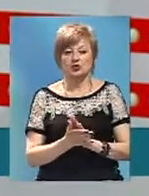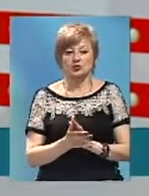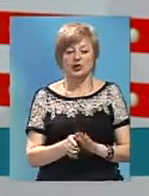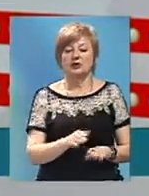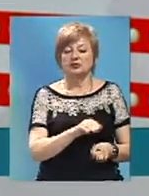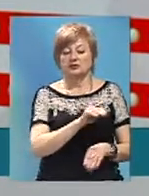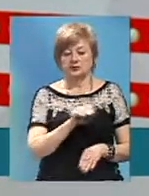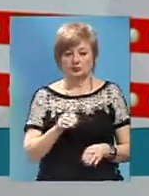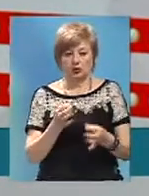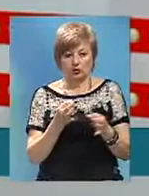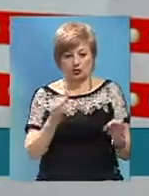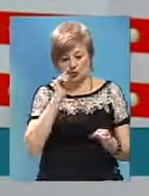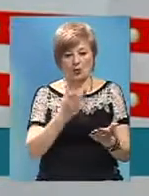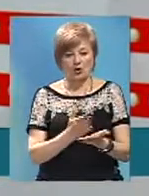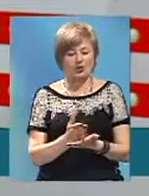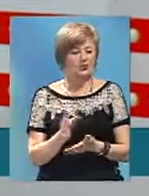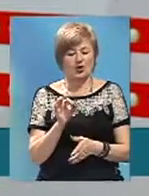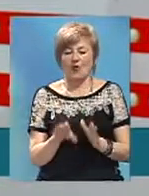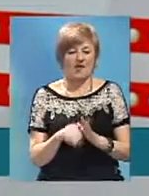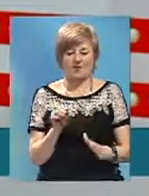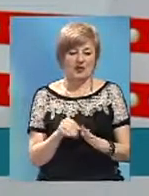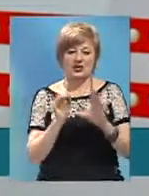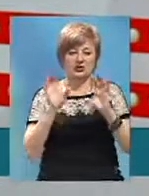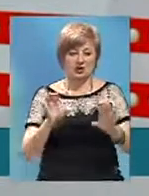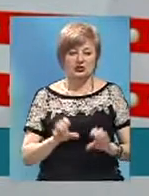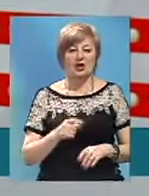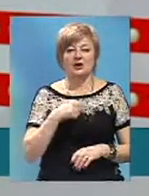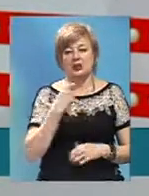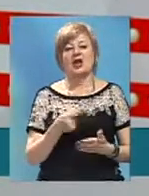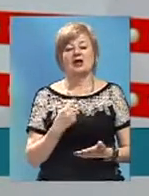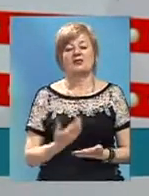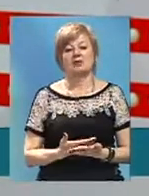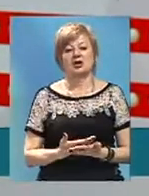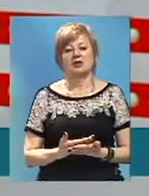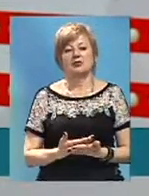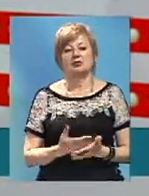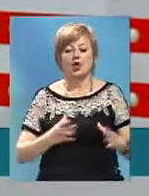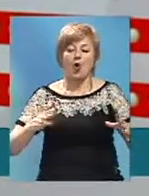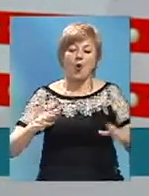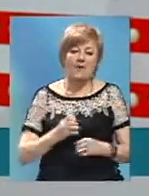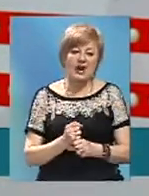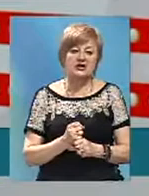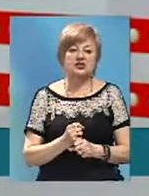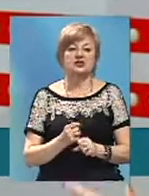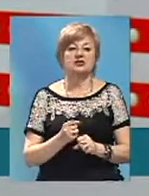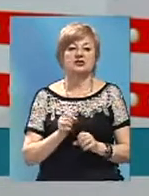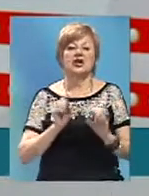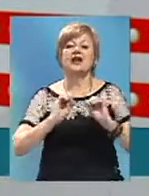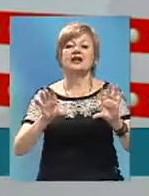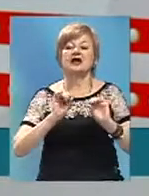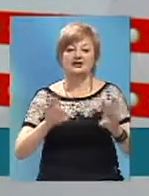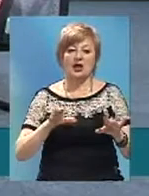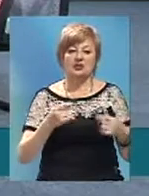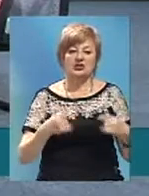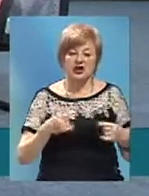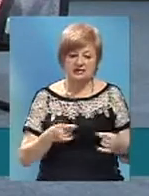до політики. Ми говорили не тільки там про виборче законодавство. Ми говорили про, наприклад, обмеження або регулювання реклами, особливо